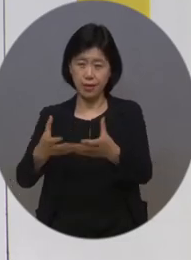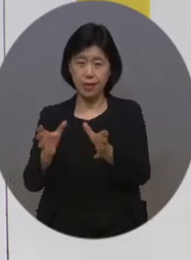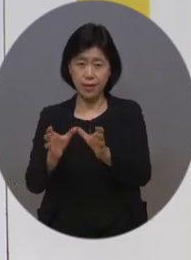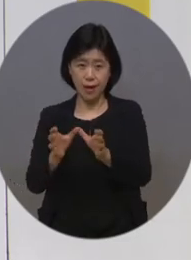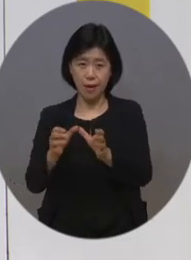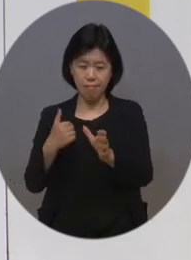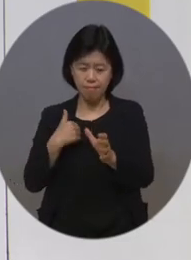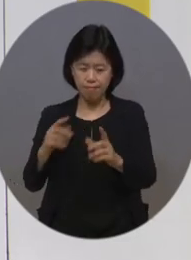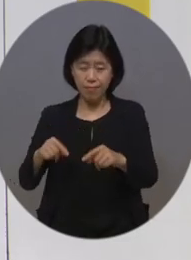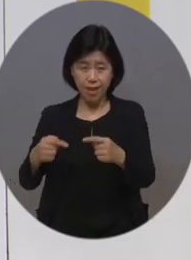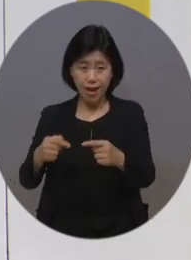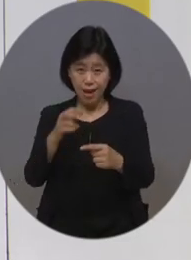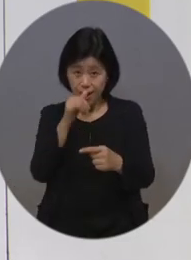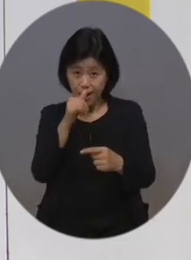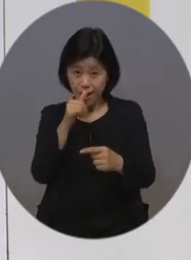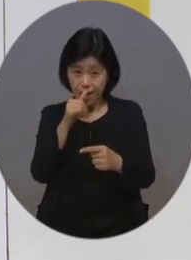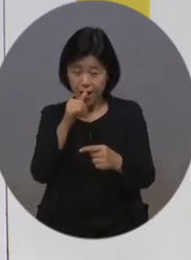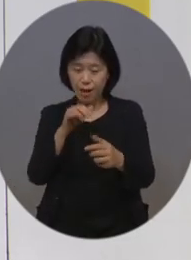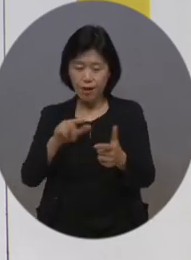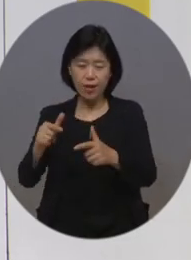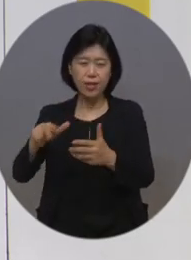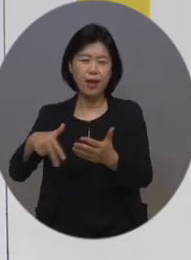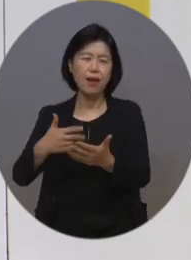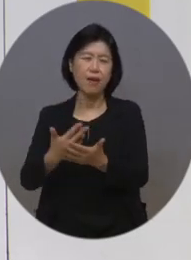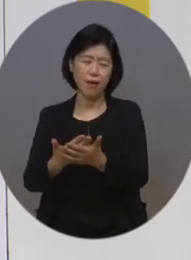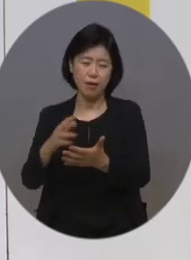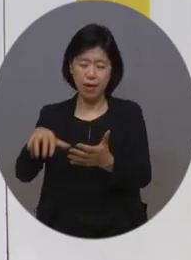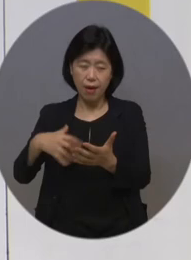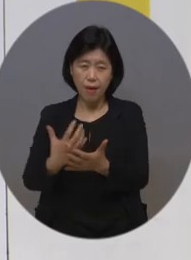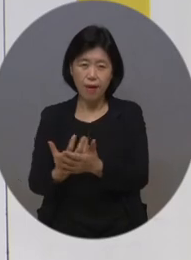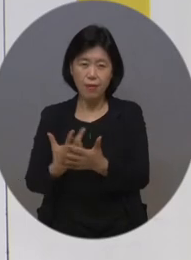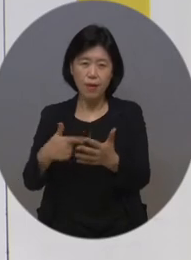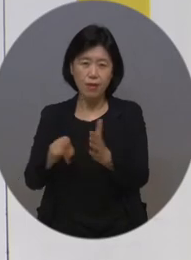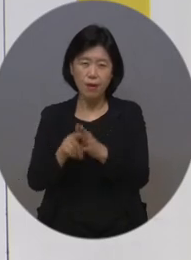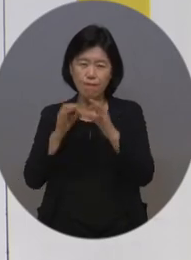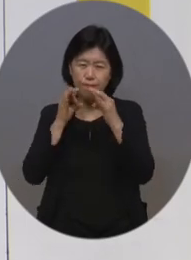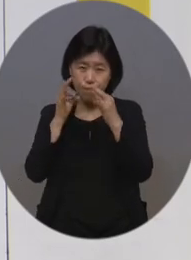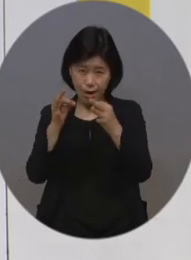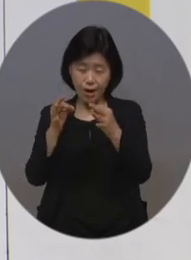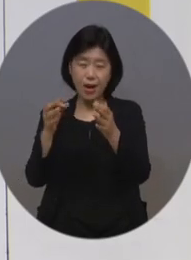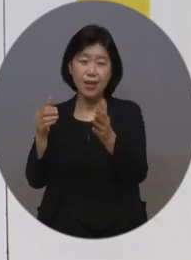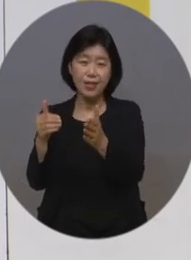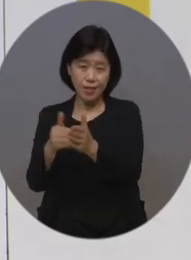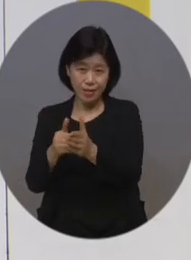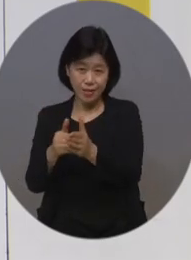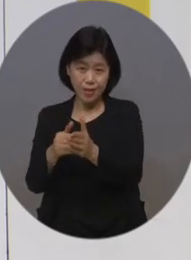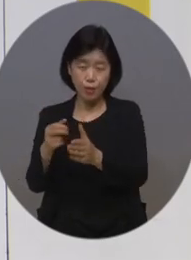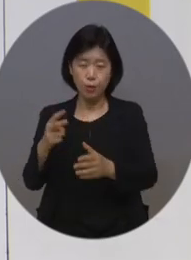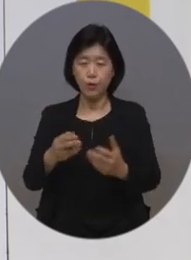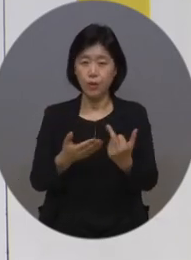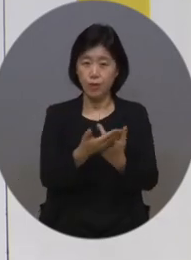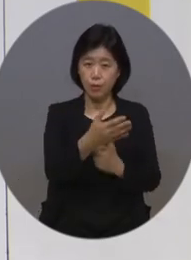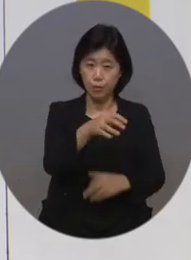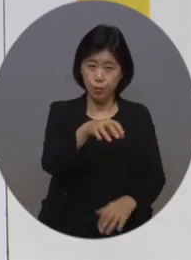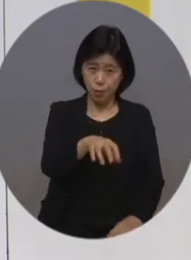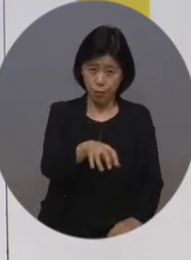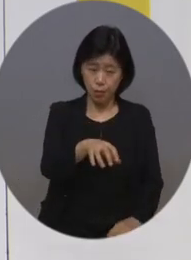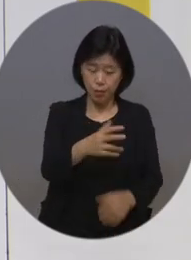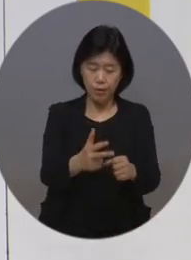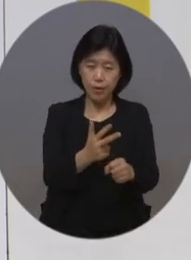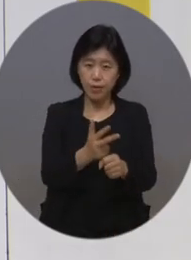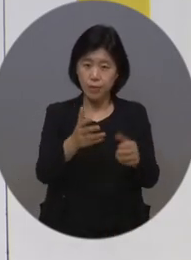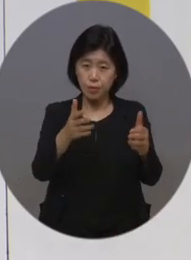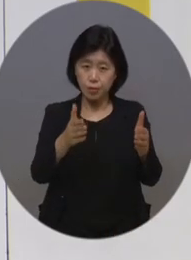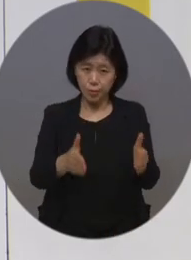해봤고 예 그때는 정치혁신을 노력을 했구요 4 암 제주도지사 로서 7년 동안 일하면서 는 자연을 지키고